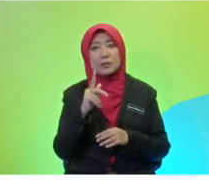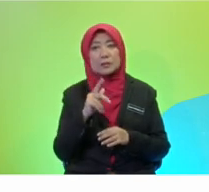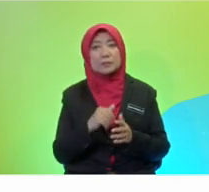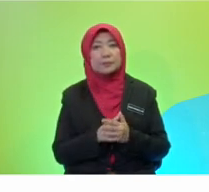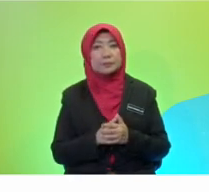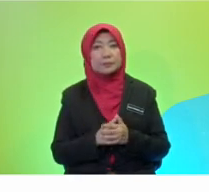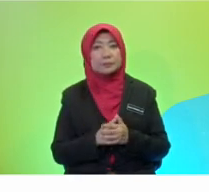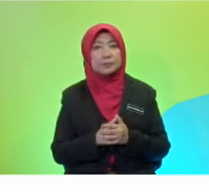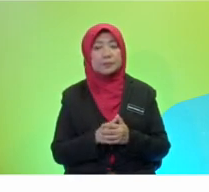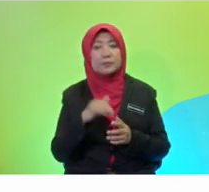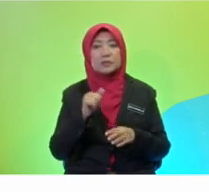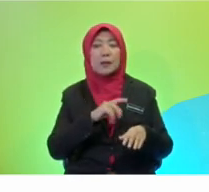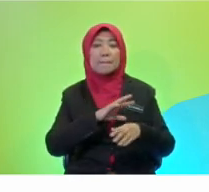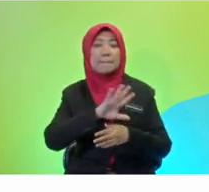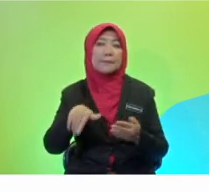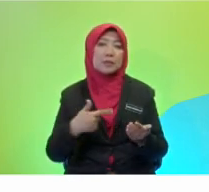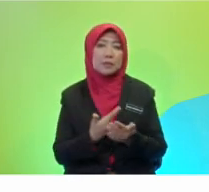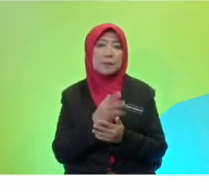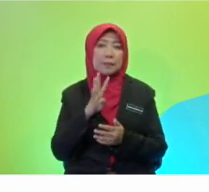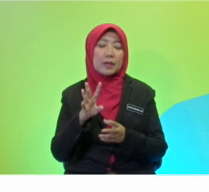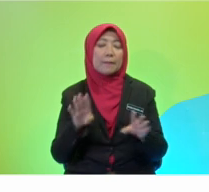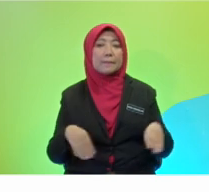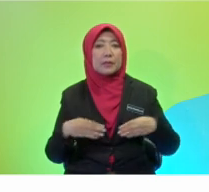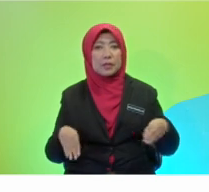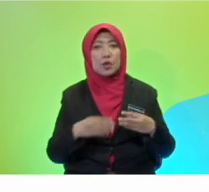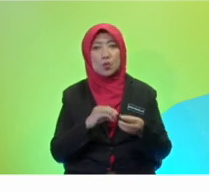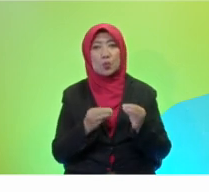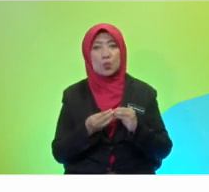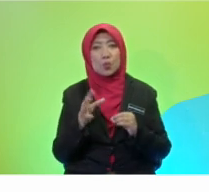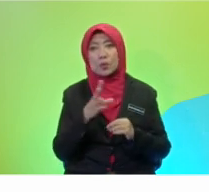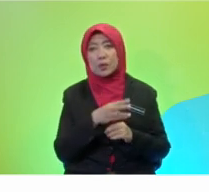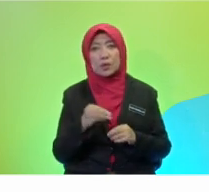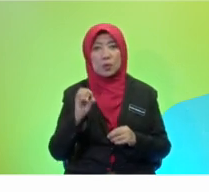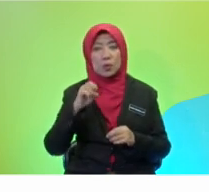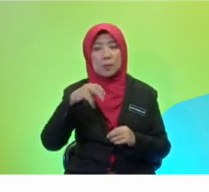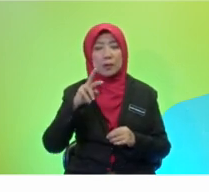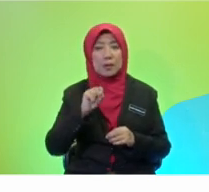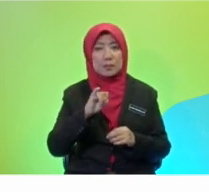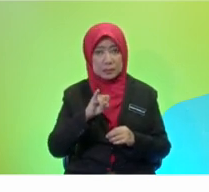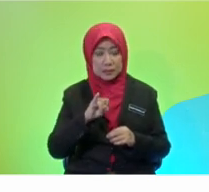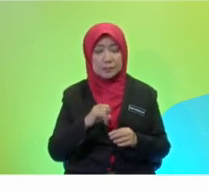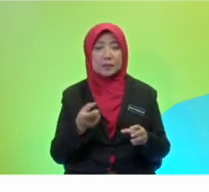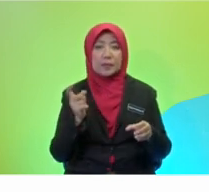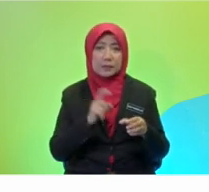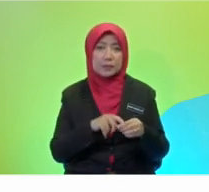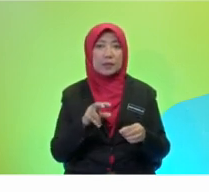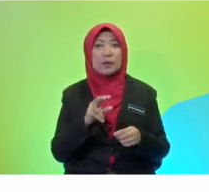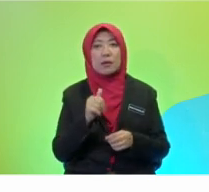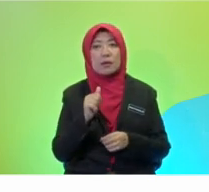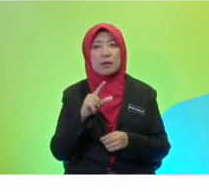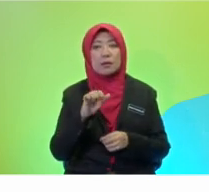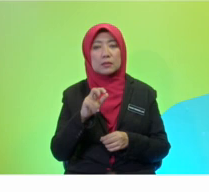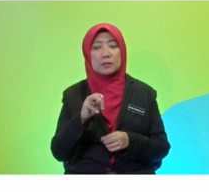yang meliputi 4 bidang nombo dan operasi sukatan dan geometri berkaitan dan al-jabra